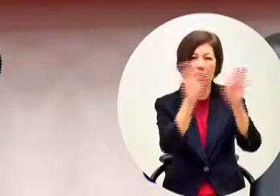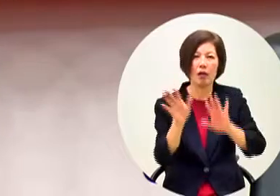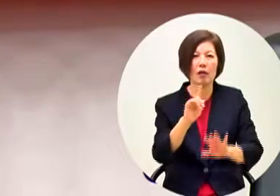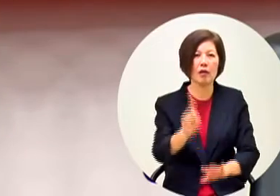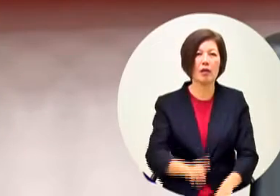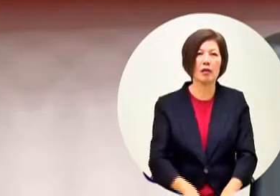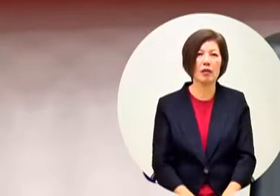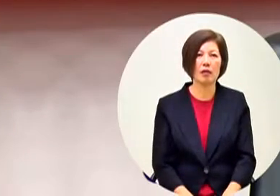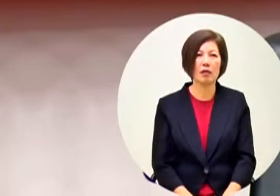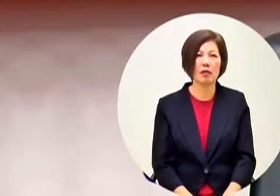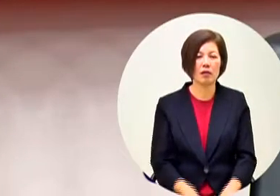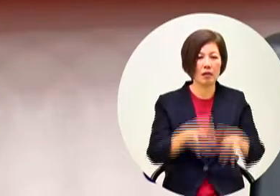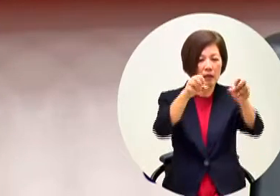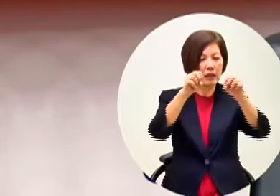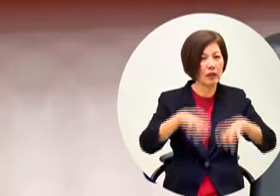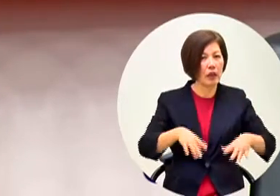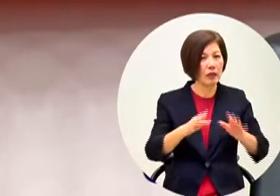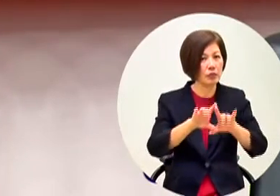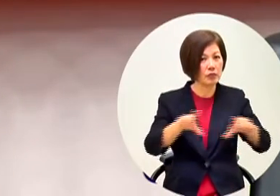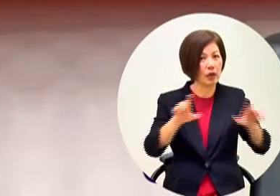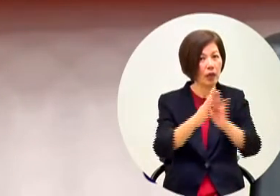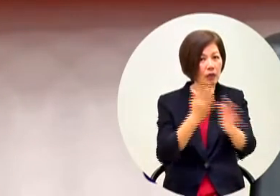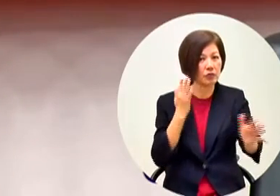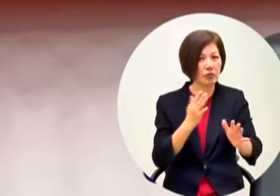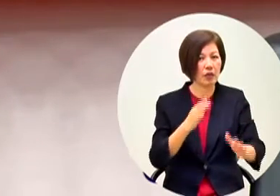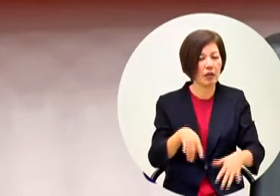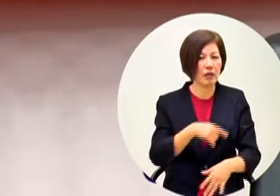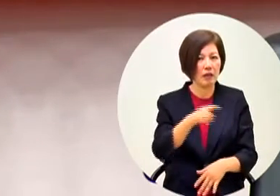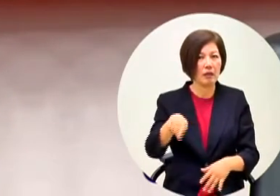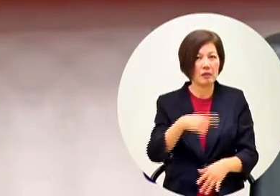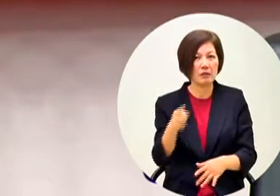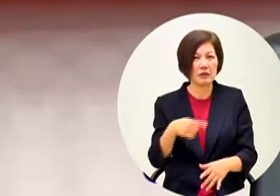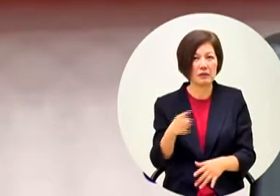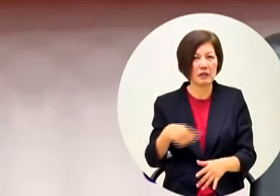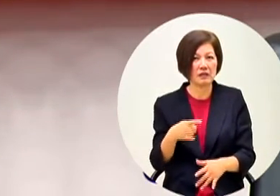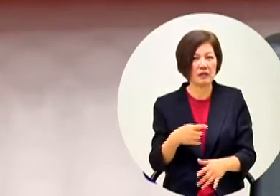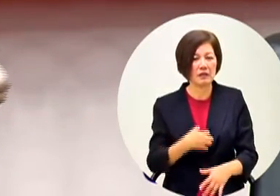像拆除大队变成辖院报复的工具。我们看下一页。